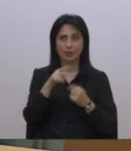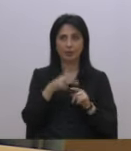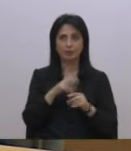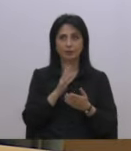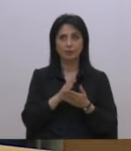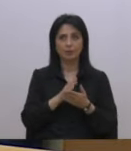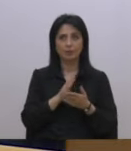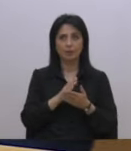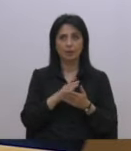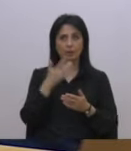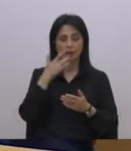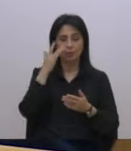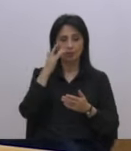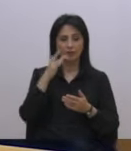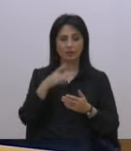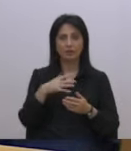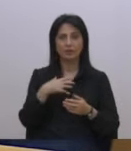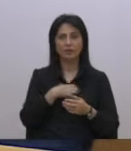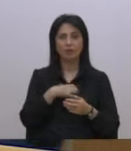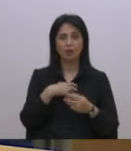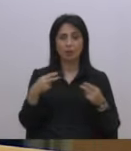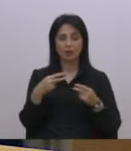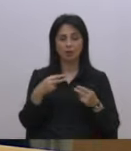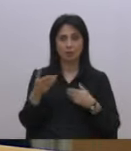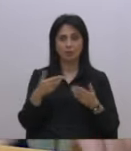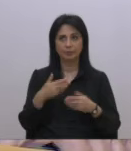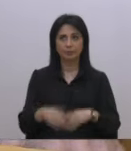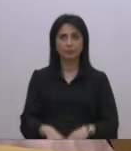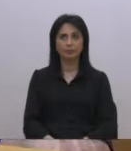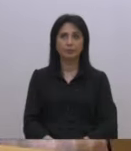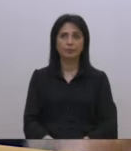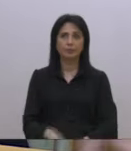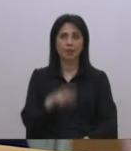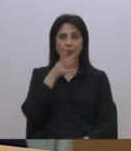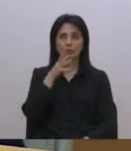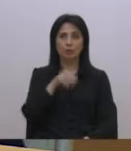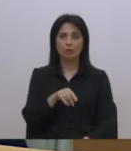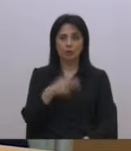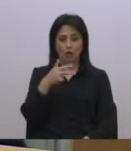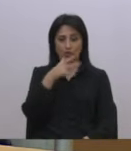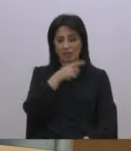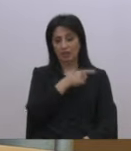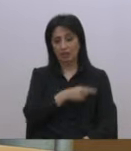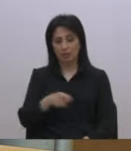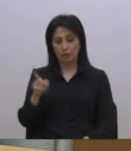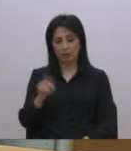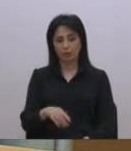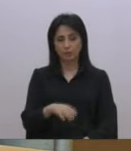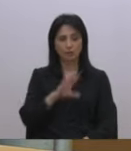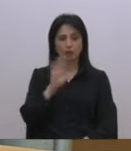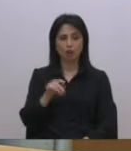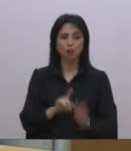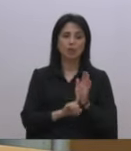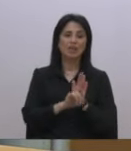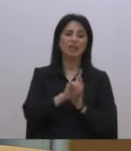არის ამერიკა სტრატეგიული პარტნიორი. და ამ დროს, ამ 30 წლის განმავლობაში, სულ